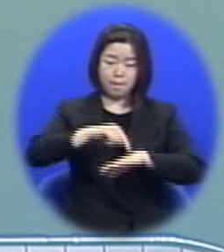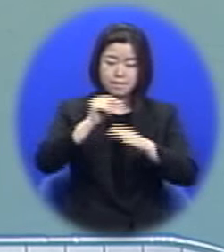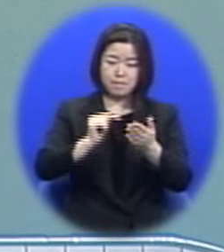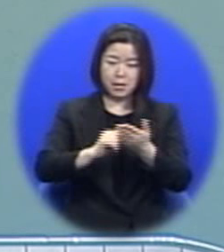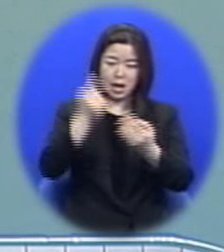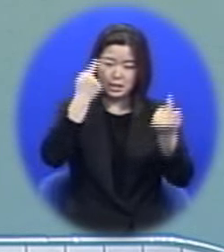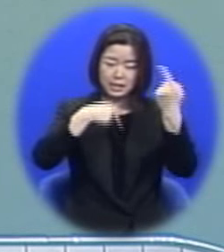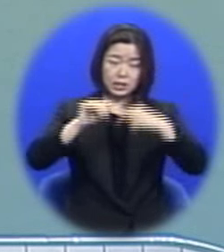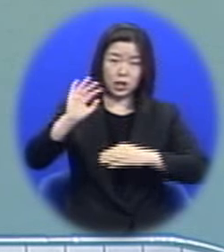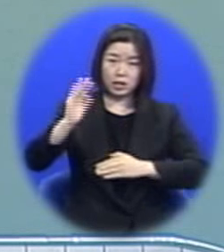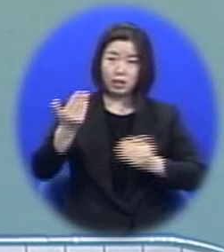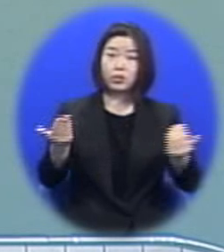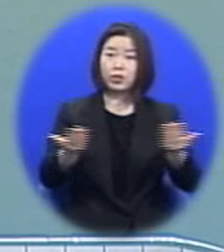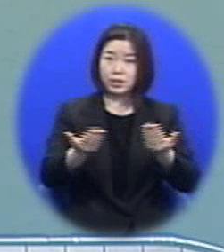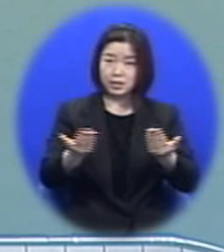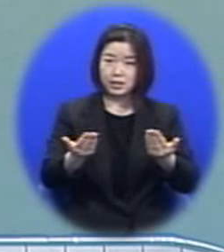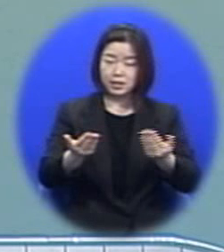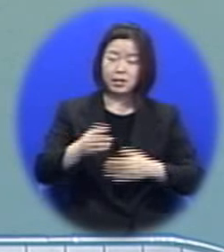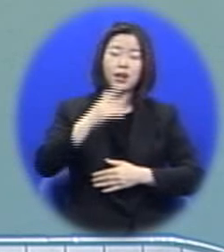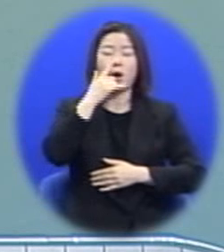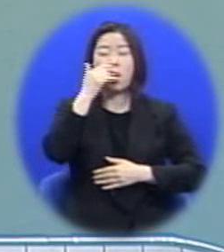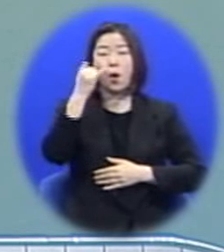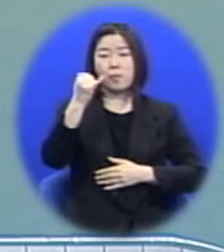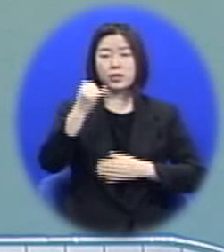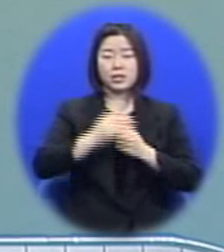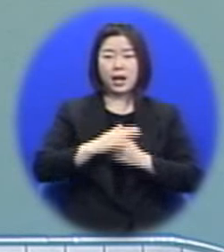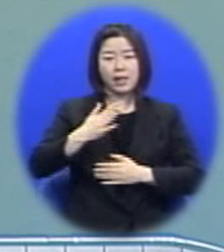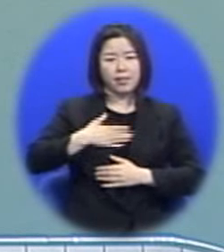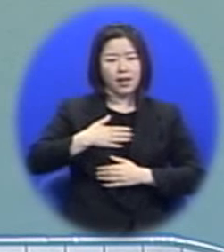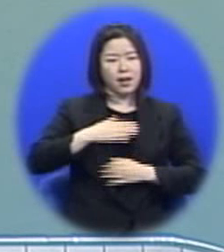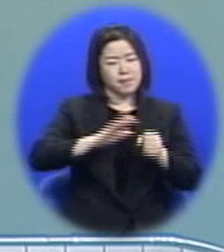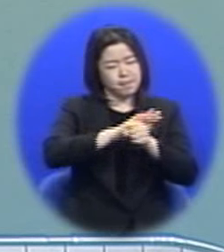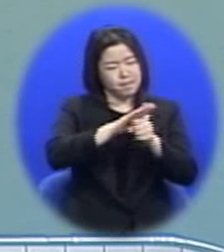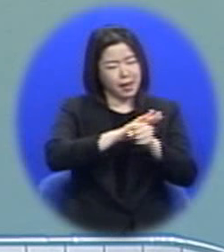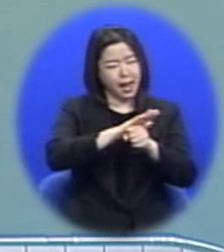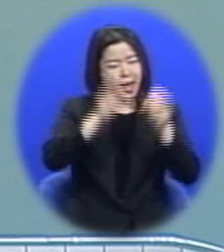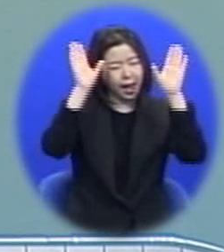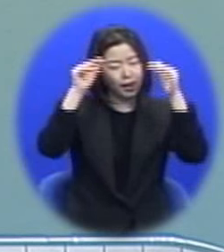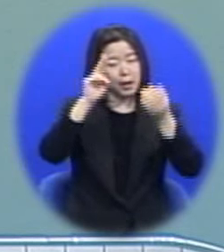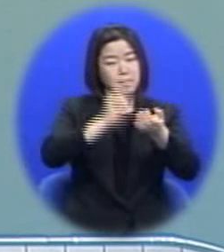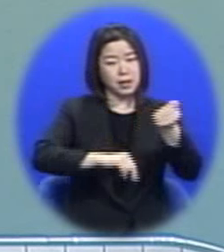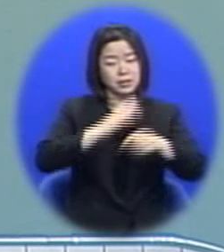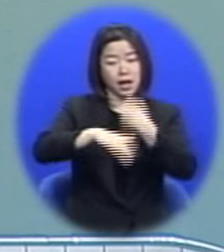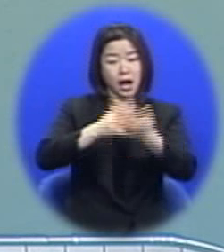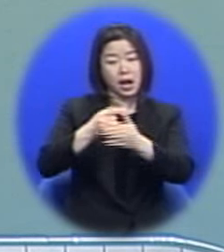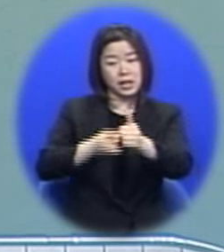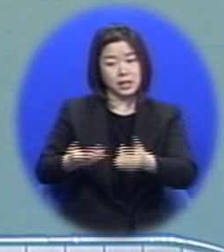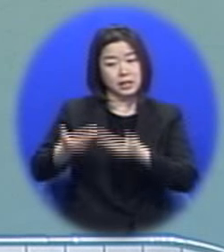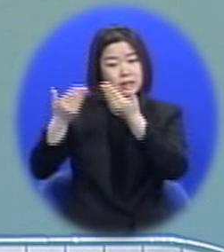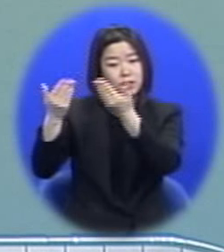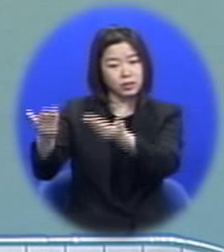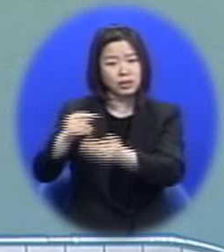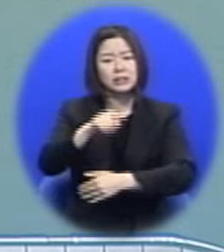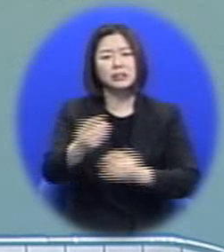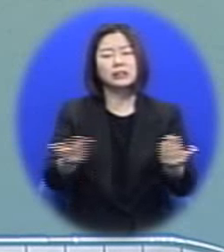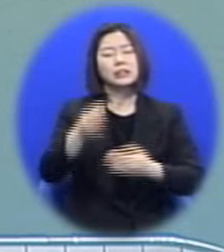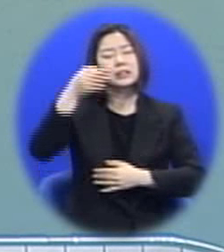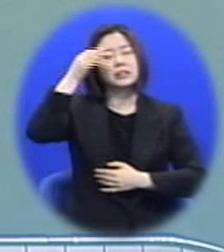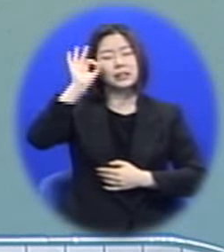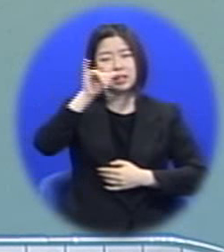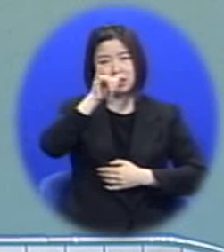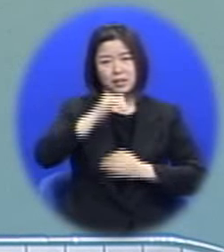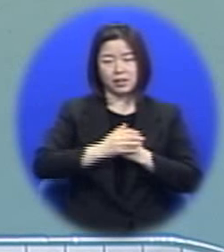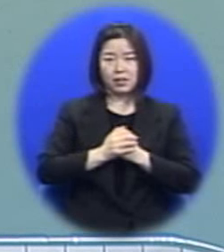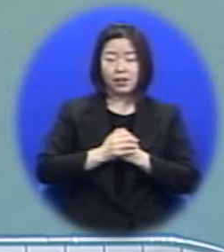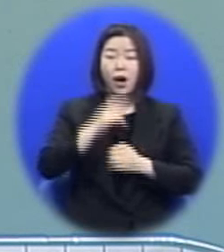되었던 사건, 어머니가 자기가 애지중지하던 그 개를 팔아서 하나님께 바쳤던 그 일이 생각이 나더래. 어머니의